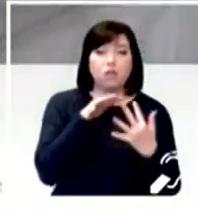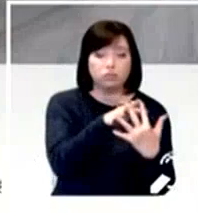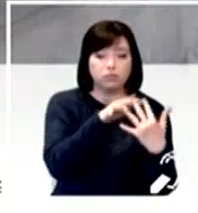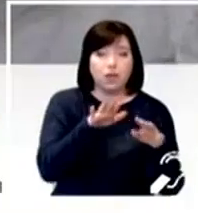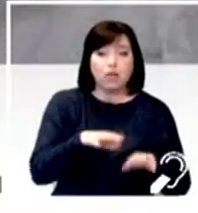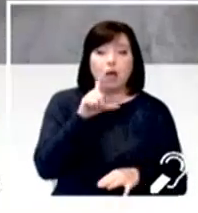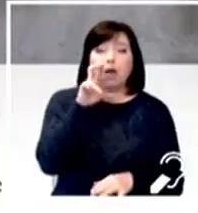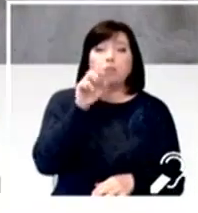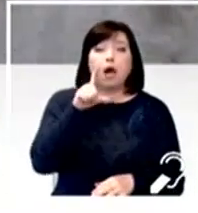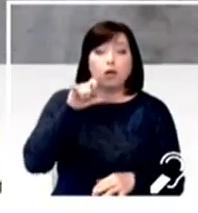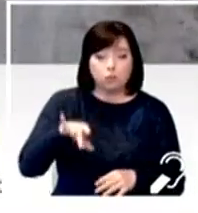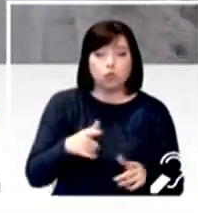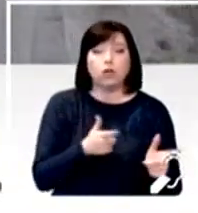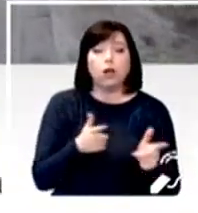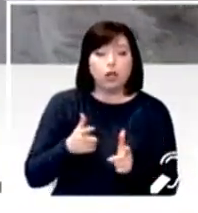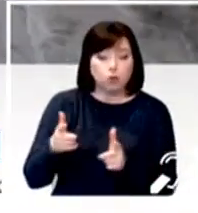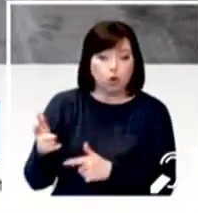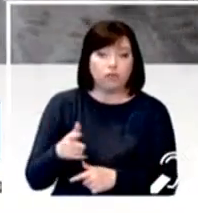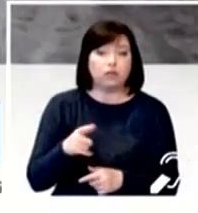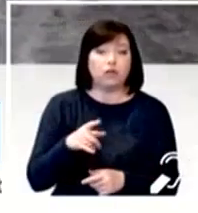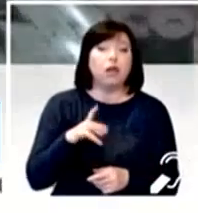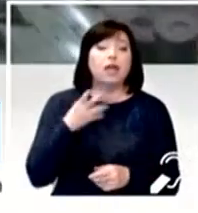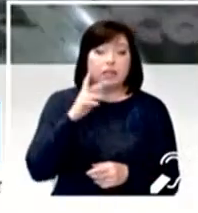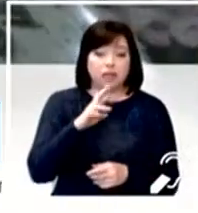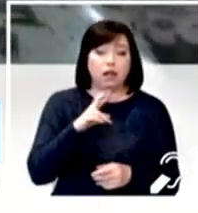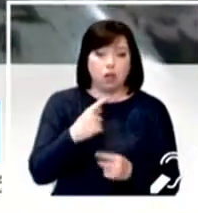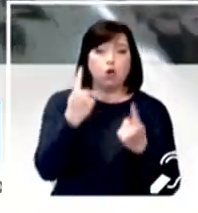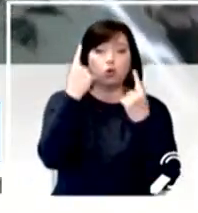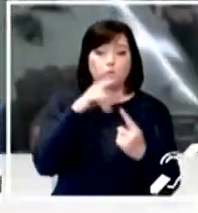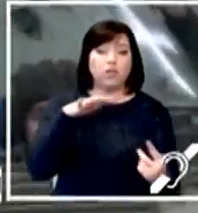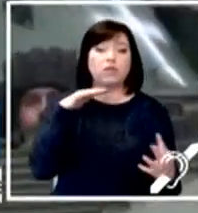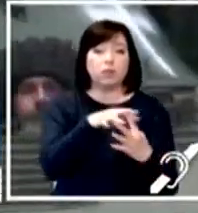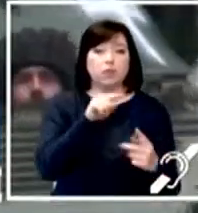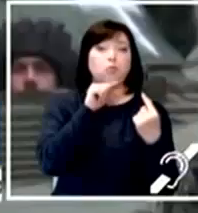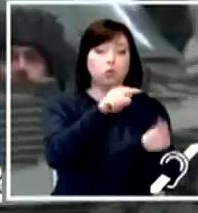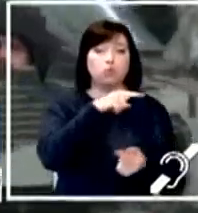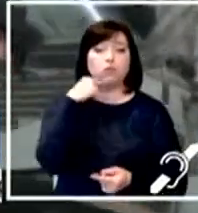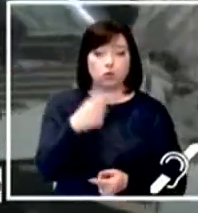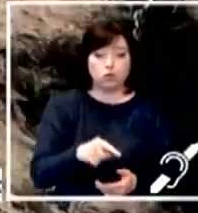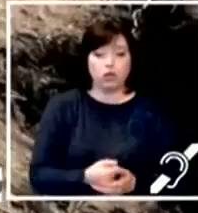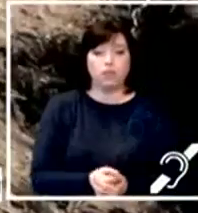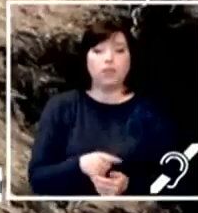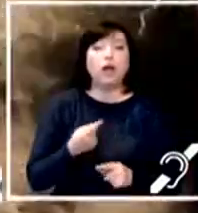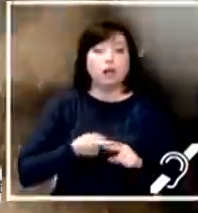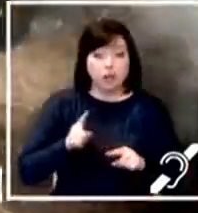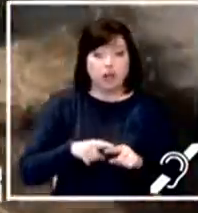zona Bahmutului sunt anunțate pe fondul pregătirilor ei pentru o ofensivă majoră împotriva trupelor ruse de ocupație,